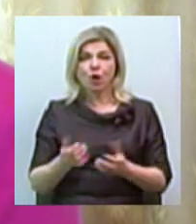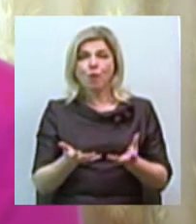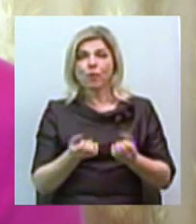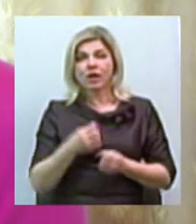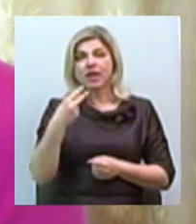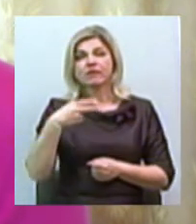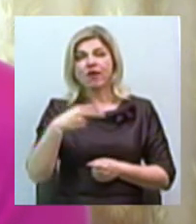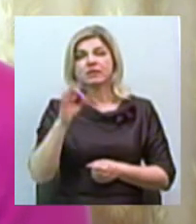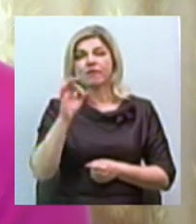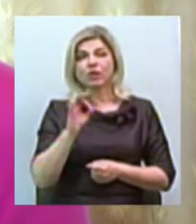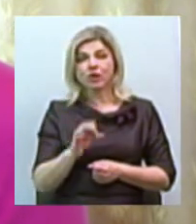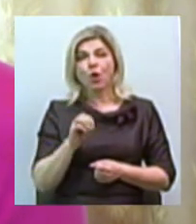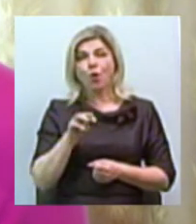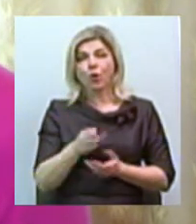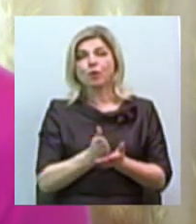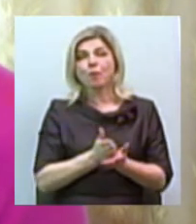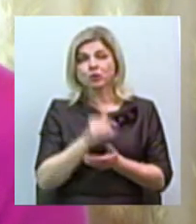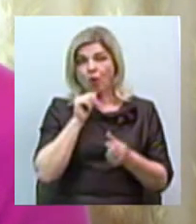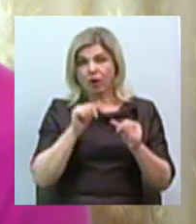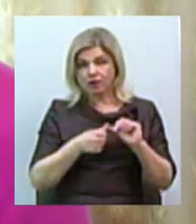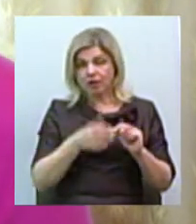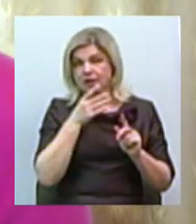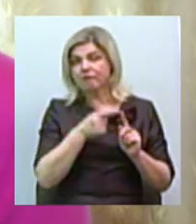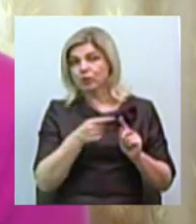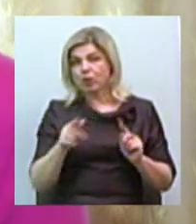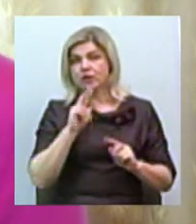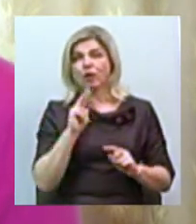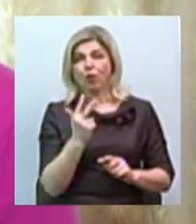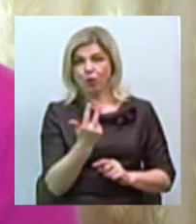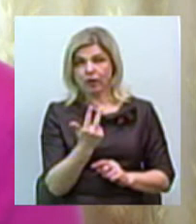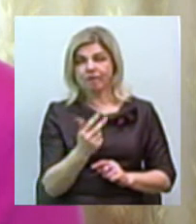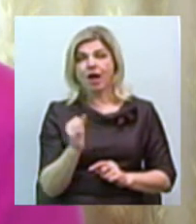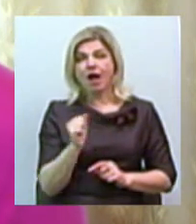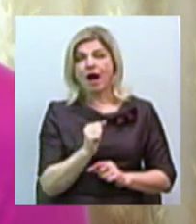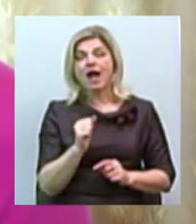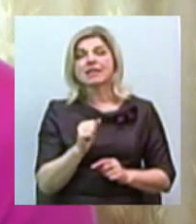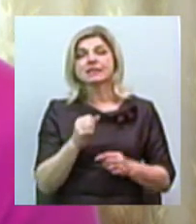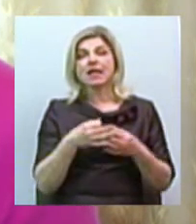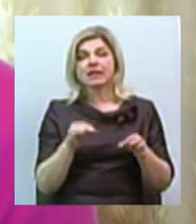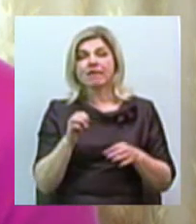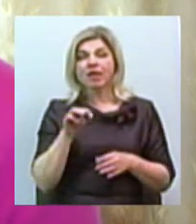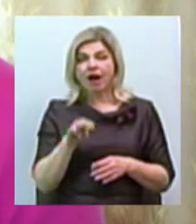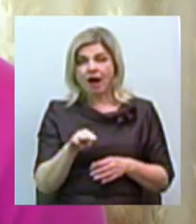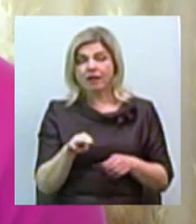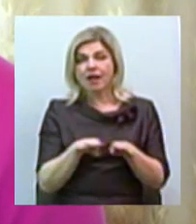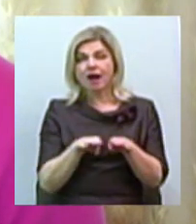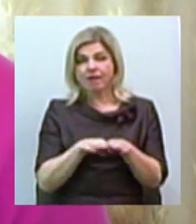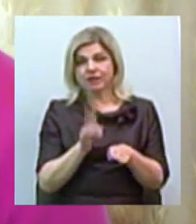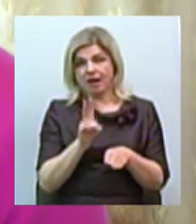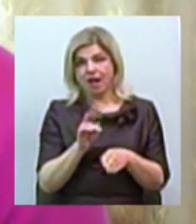від посадового окладу протягом 3 років. А сертифікація прирівнюється і до